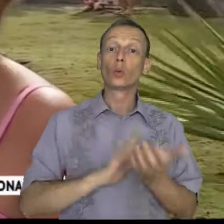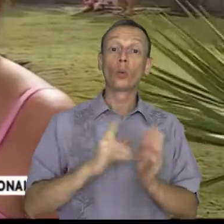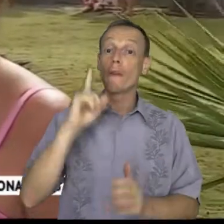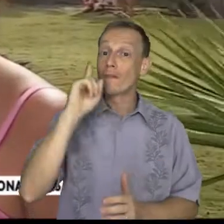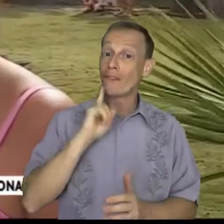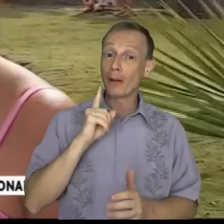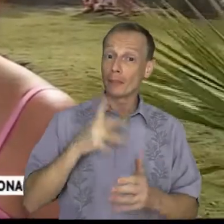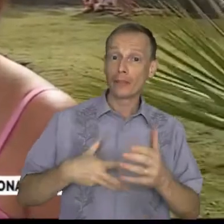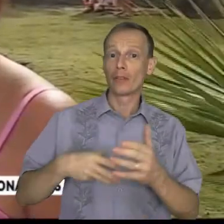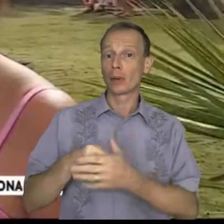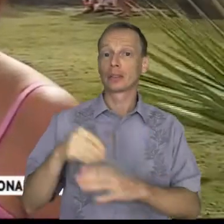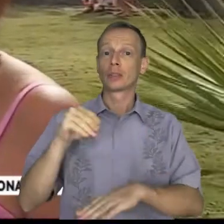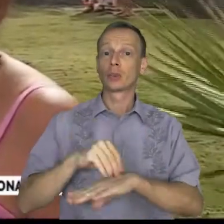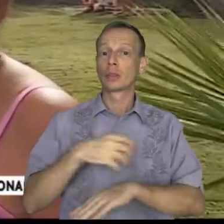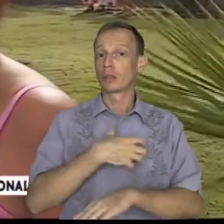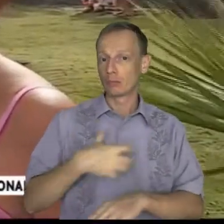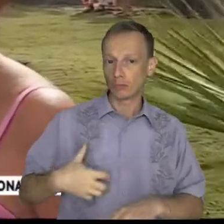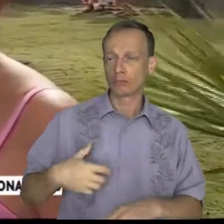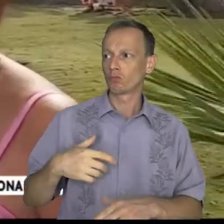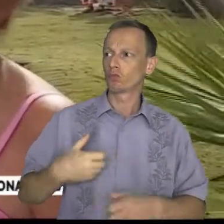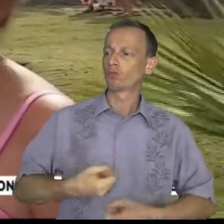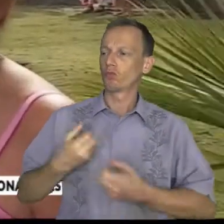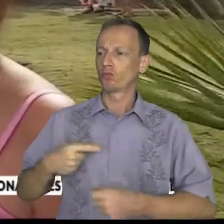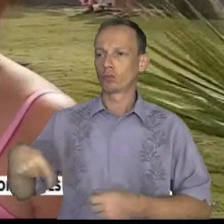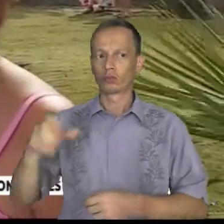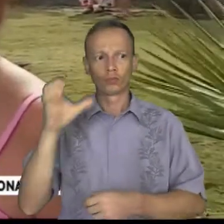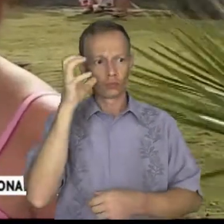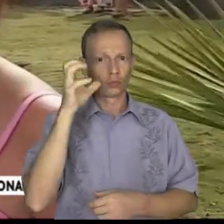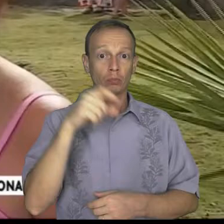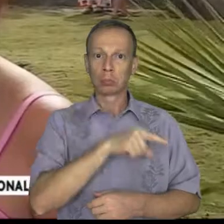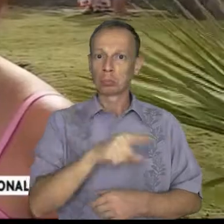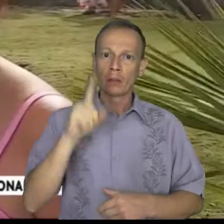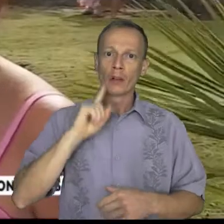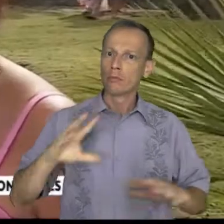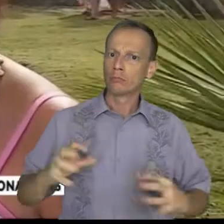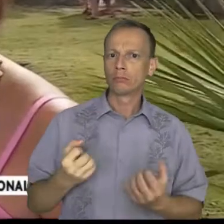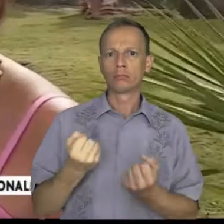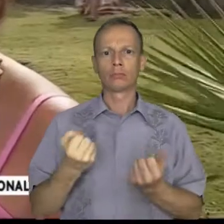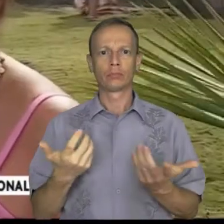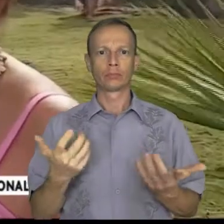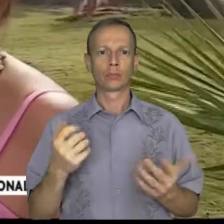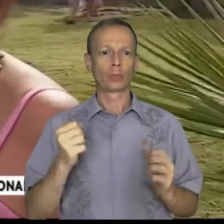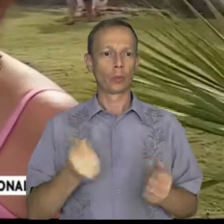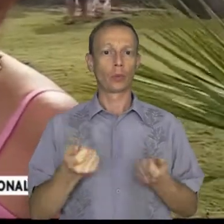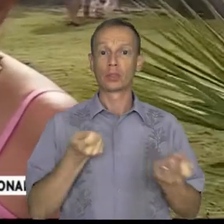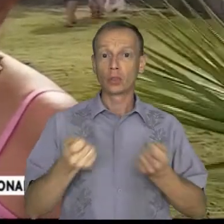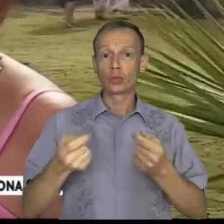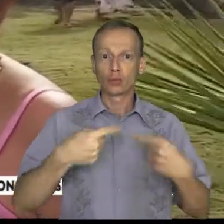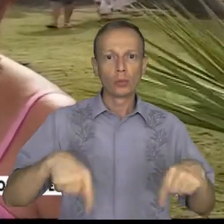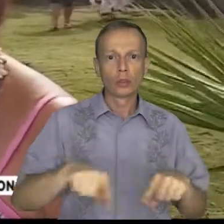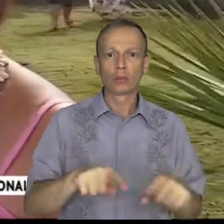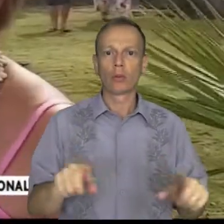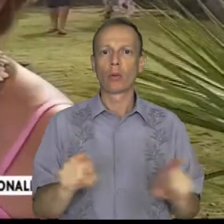remercie d'ailleurs notre Tavana parce que toutes les femmes qui sont dans notre conseil, elles ont du potentiel.